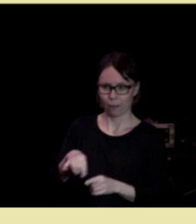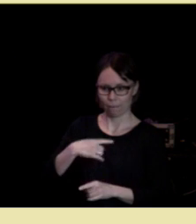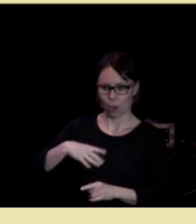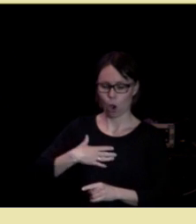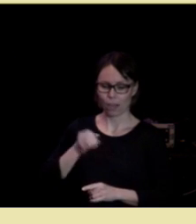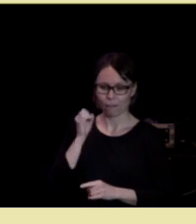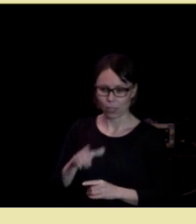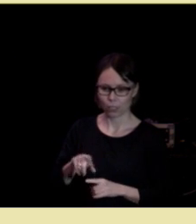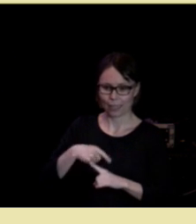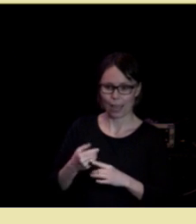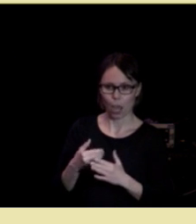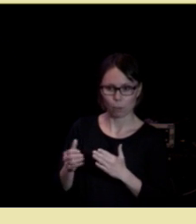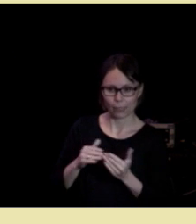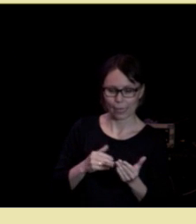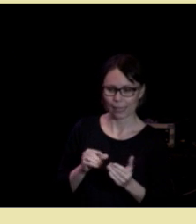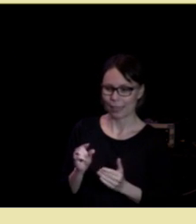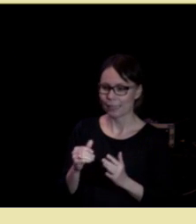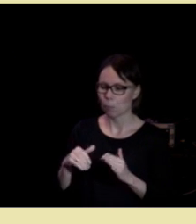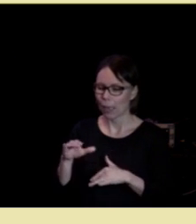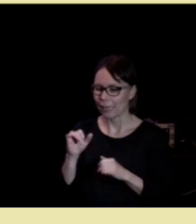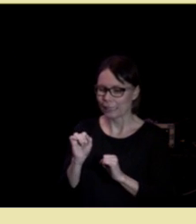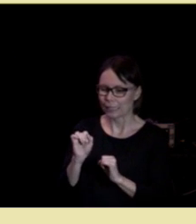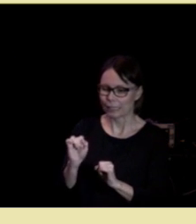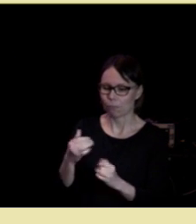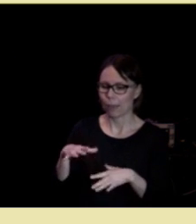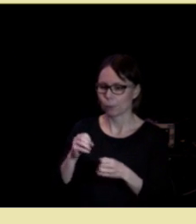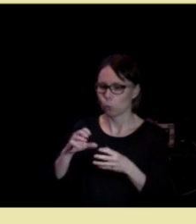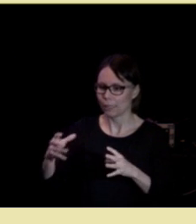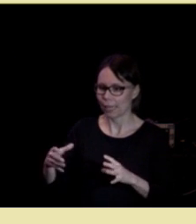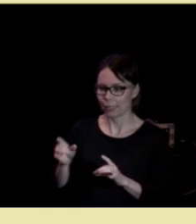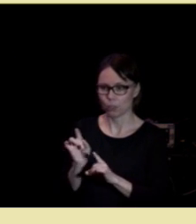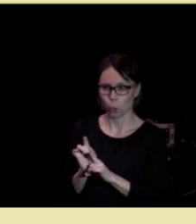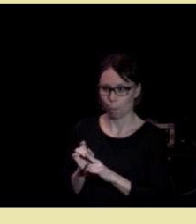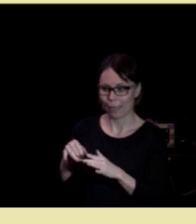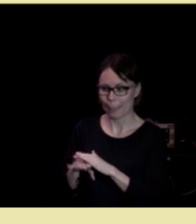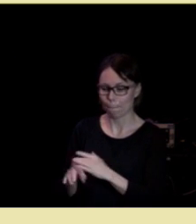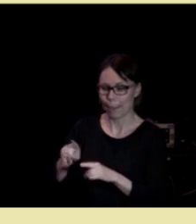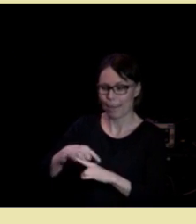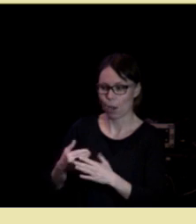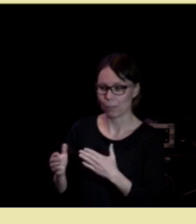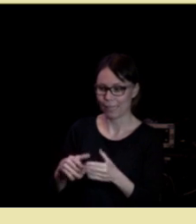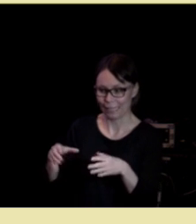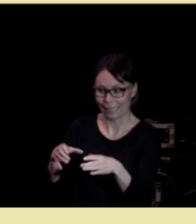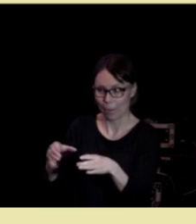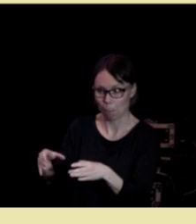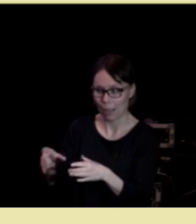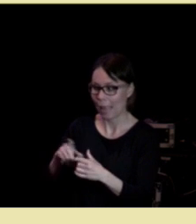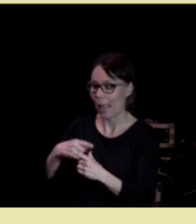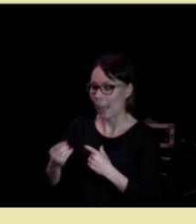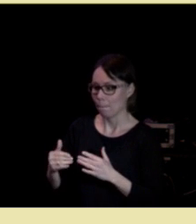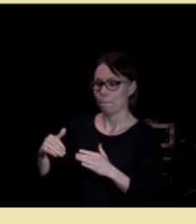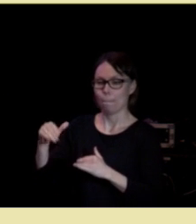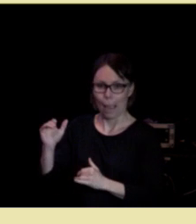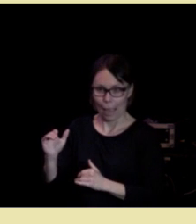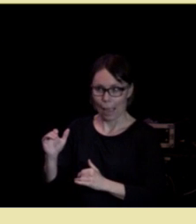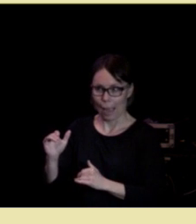hverdagsrehabilitering, litt mer intensivt og komplekst som I hjemmerehabiliteringsteam, eller enda